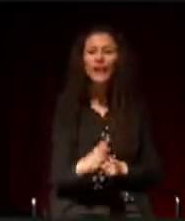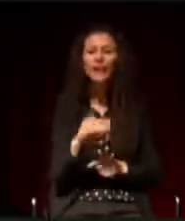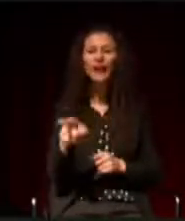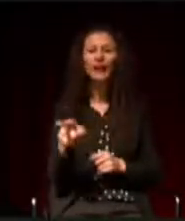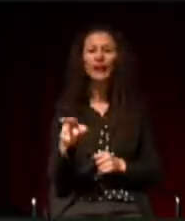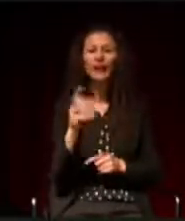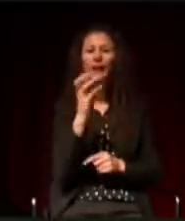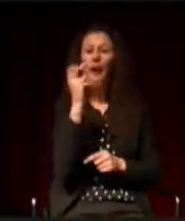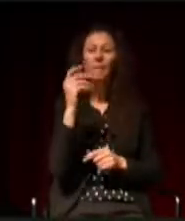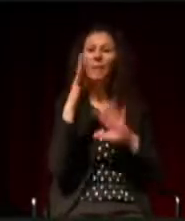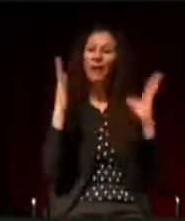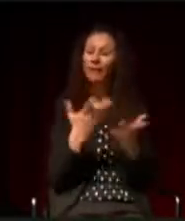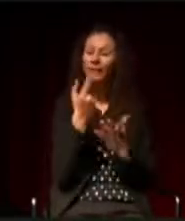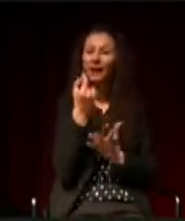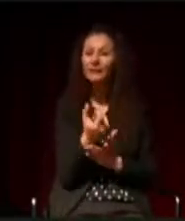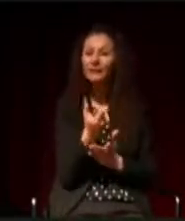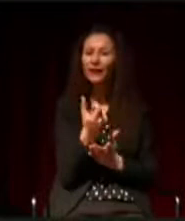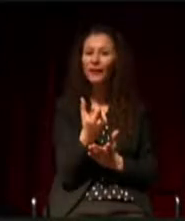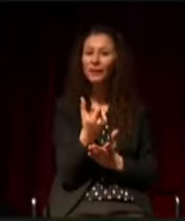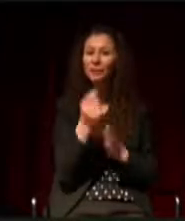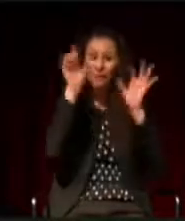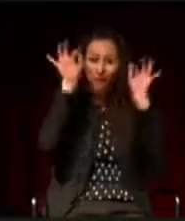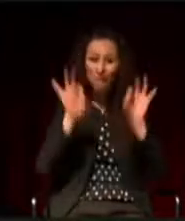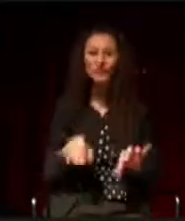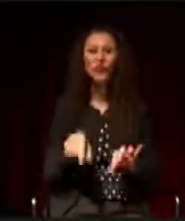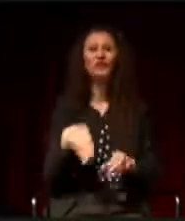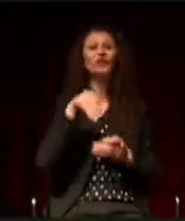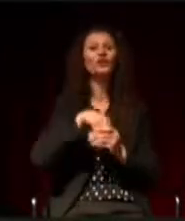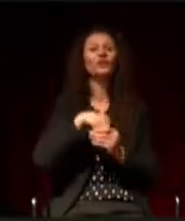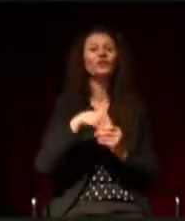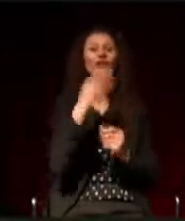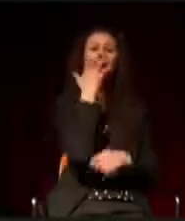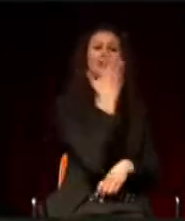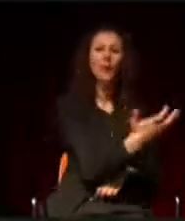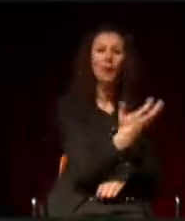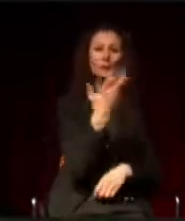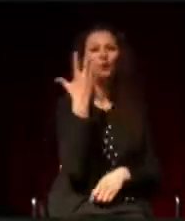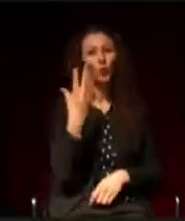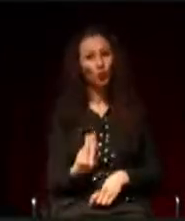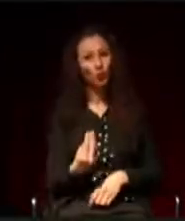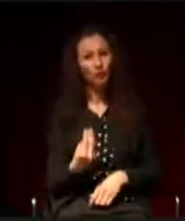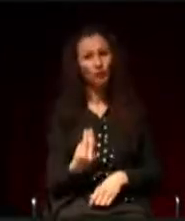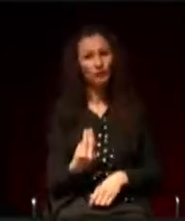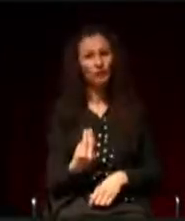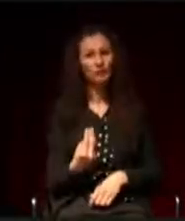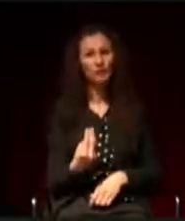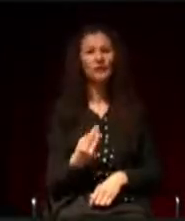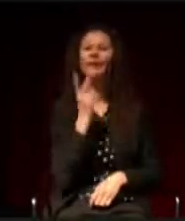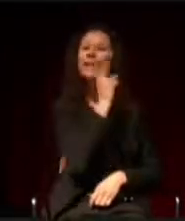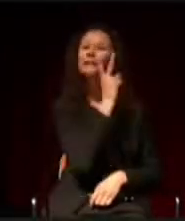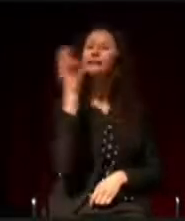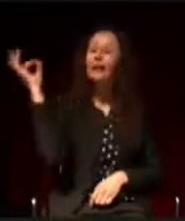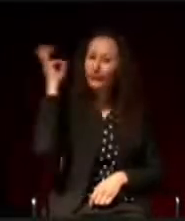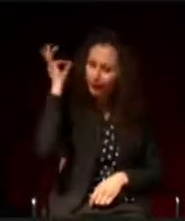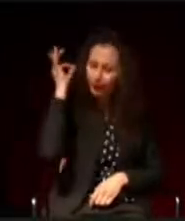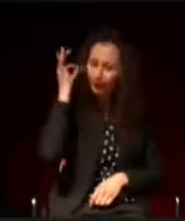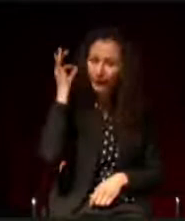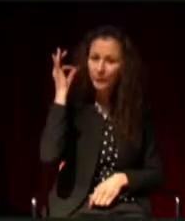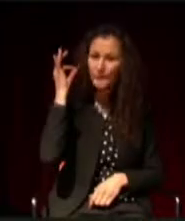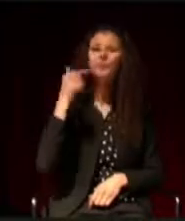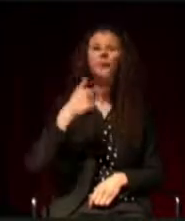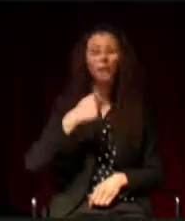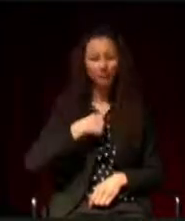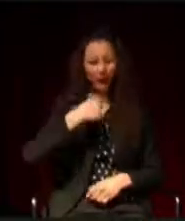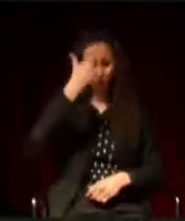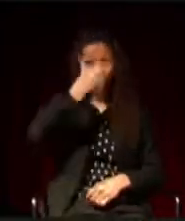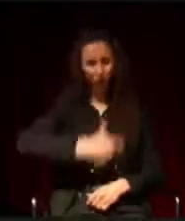rakam en azından başlangıç için sağlamış olacağız. Kendisi de dinledi.